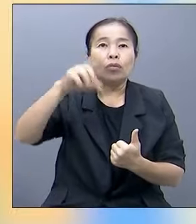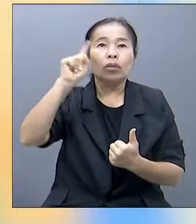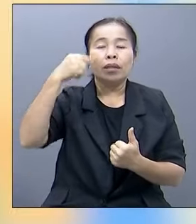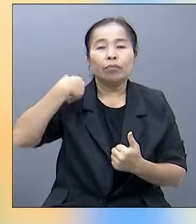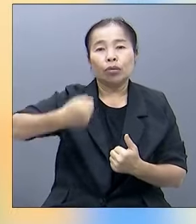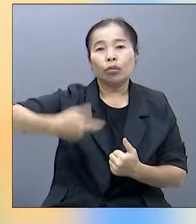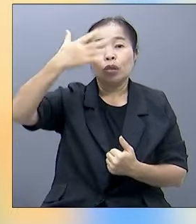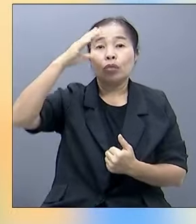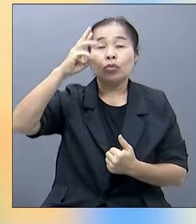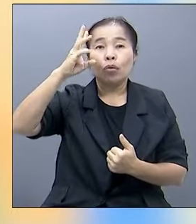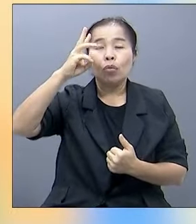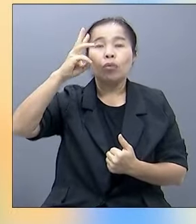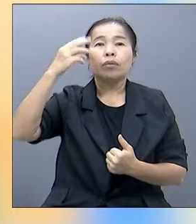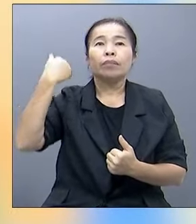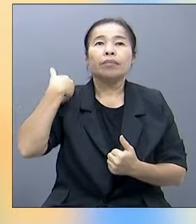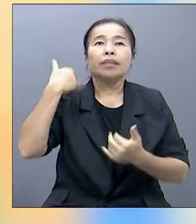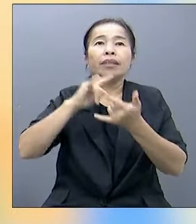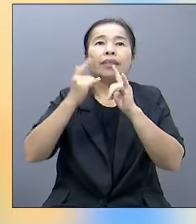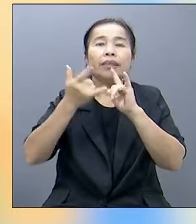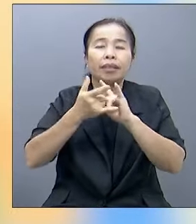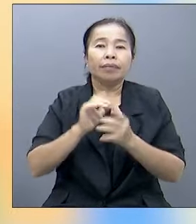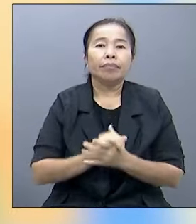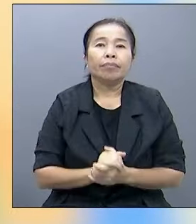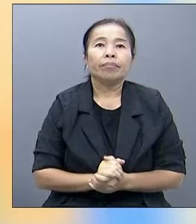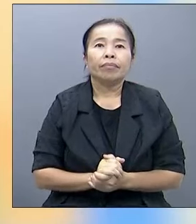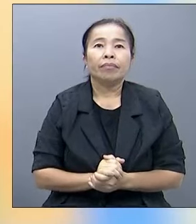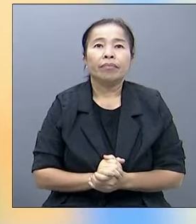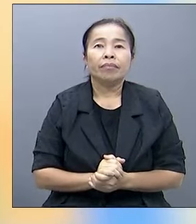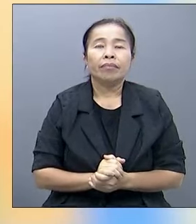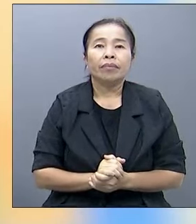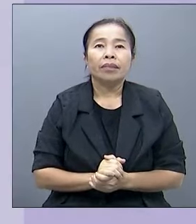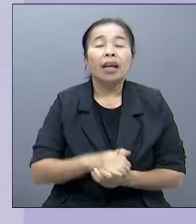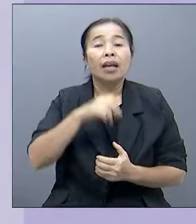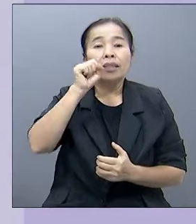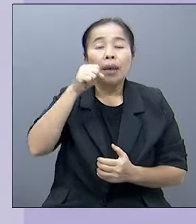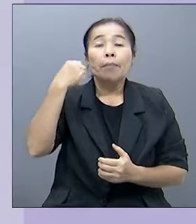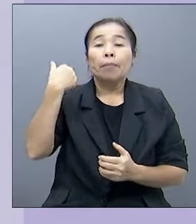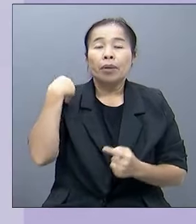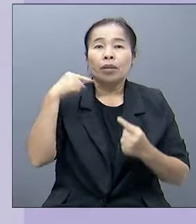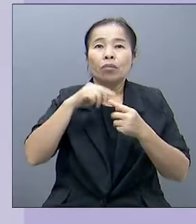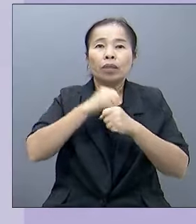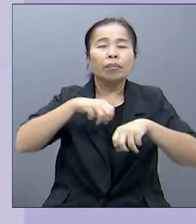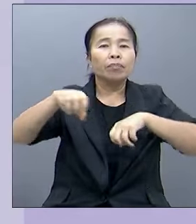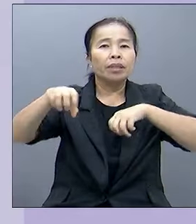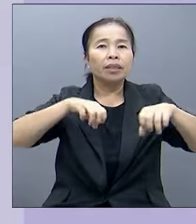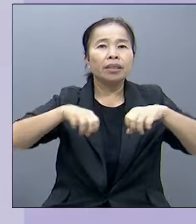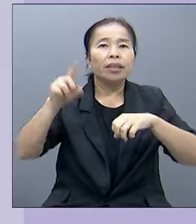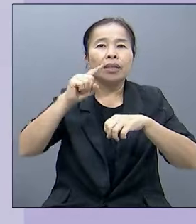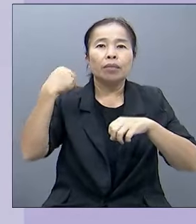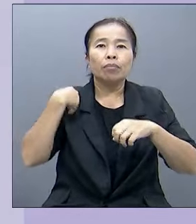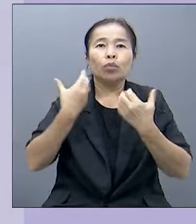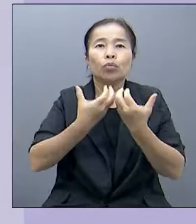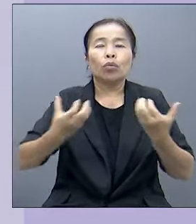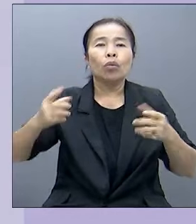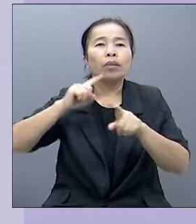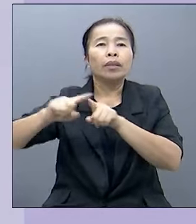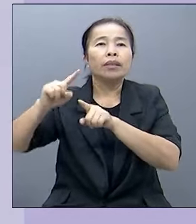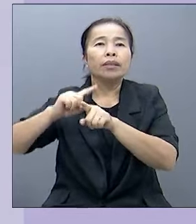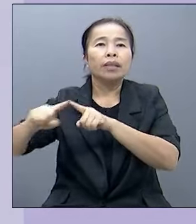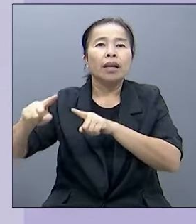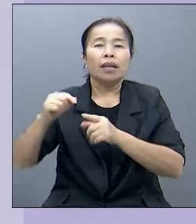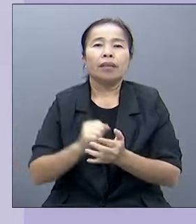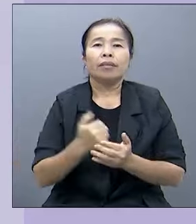Central Embassy ค่ะ นี่แหละค่ะคุณผู้ชมใช่ค่ะโดยกระบวนการจริงๆเนี่ยใครจะนำสินค้านำของต่างๆเนี่ยนะคะมา